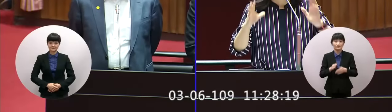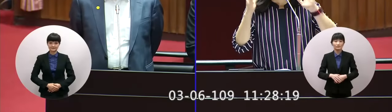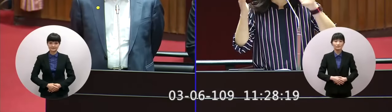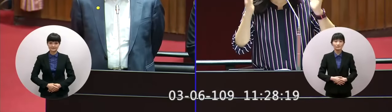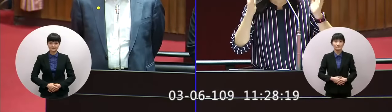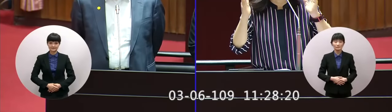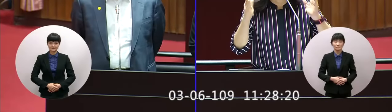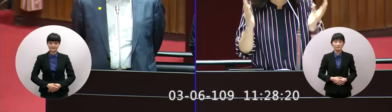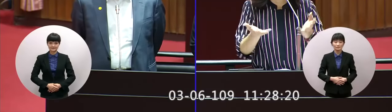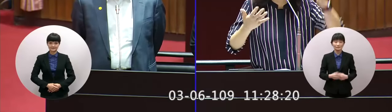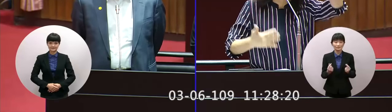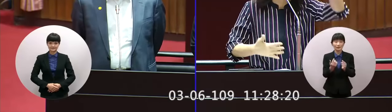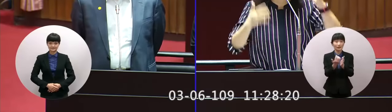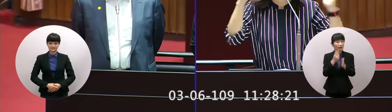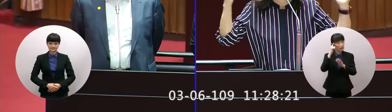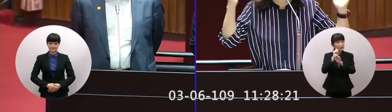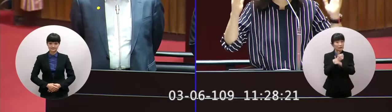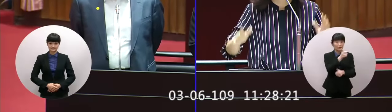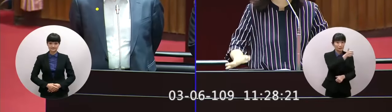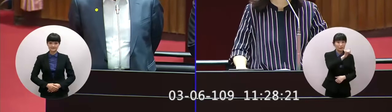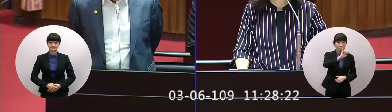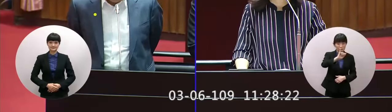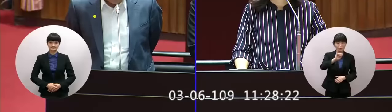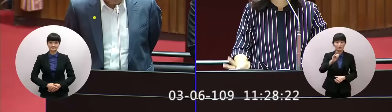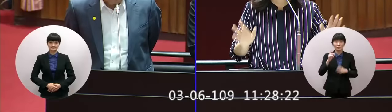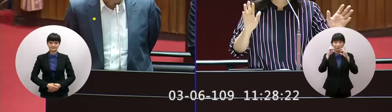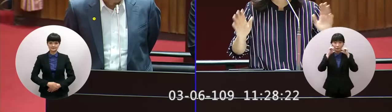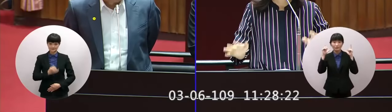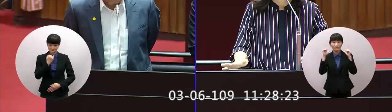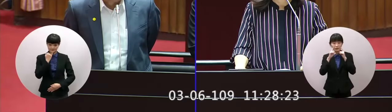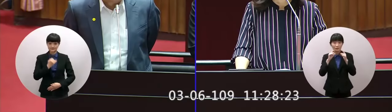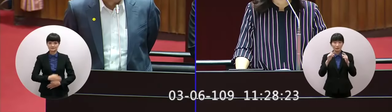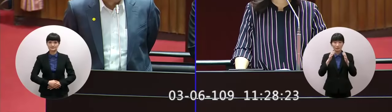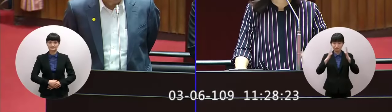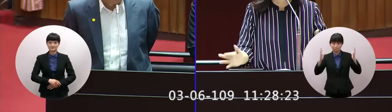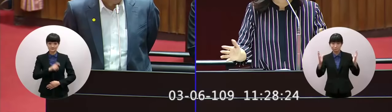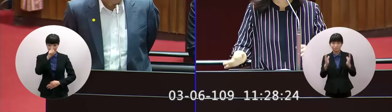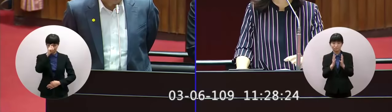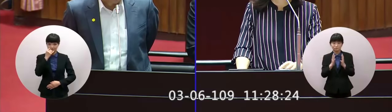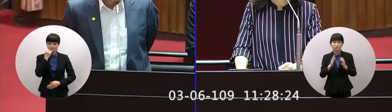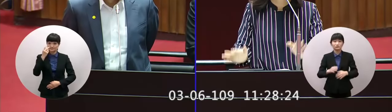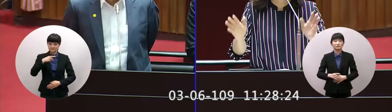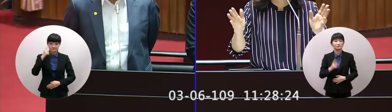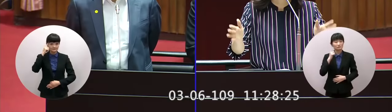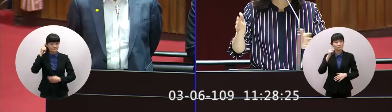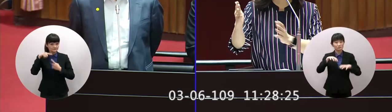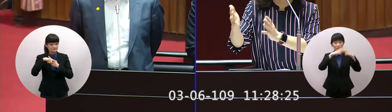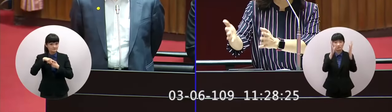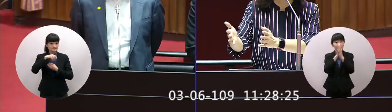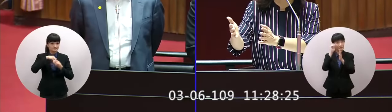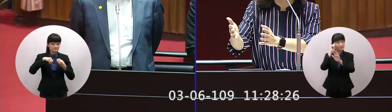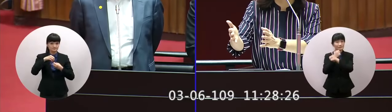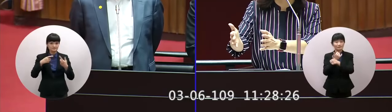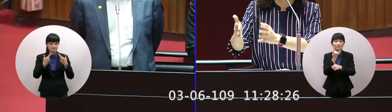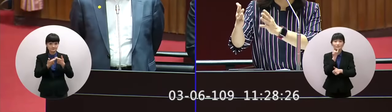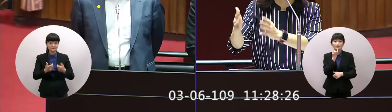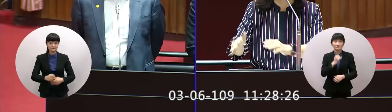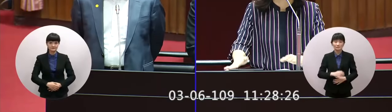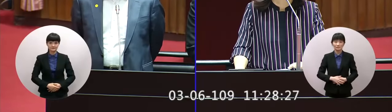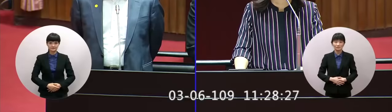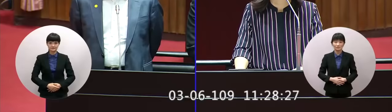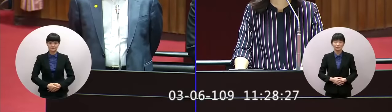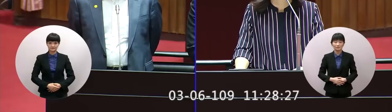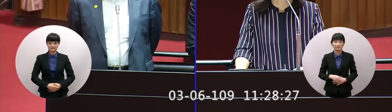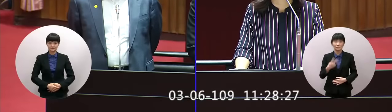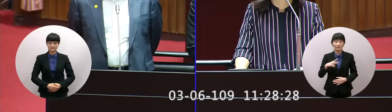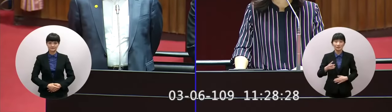量性别，或者说他的身材， 可以能够更有弹性， 如果可以更有弹性，但是我觉得重点还是先学